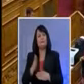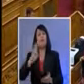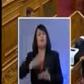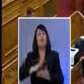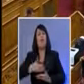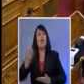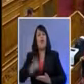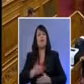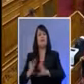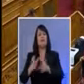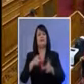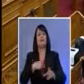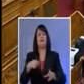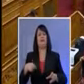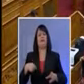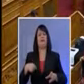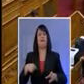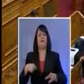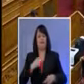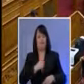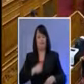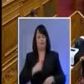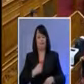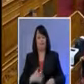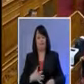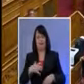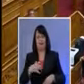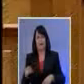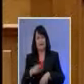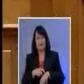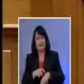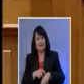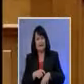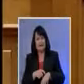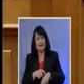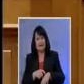εκδότες και τους δυσαρεστημένους καναλάρχες που περνούν